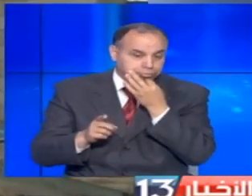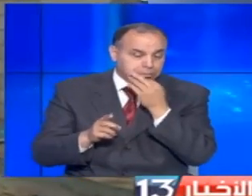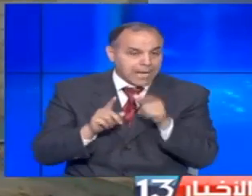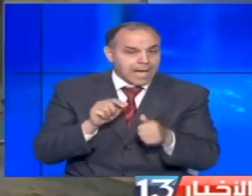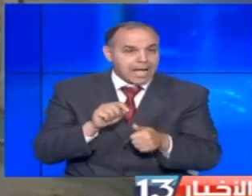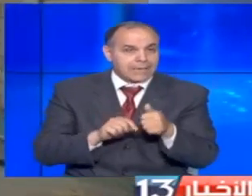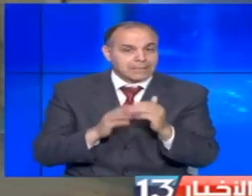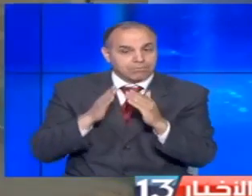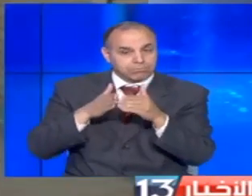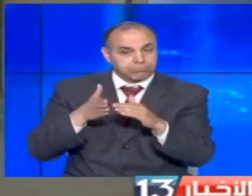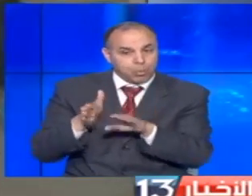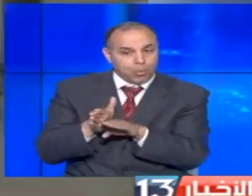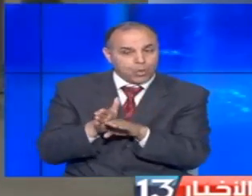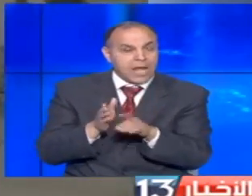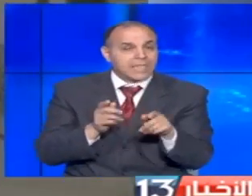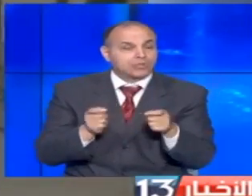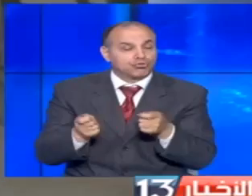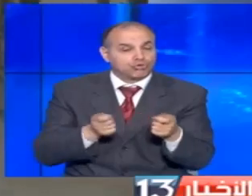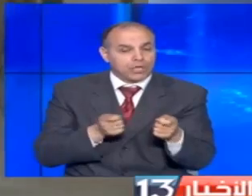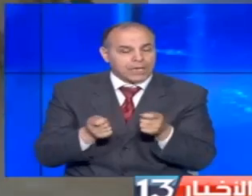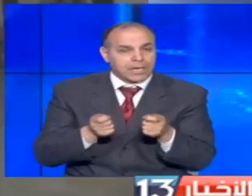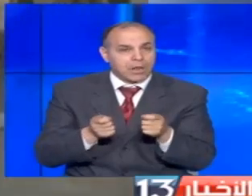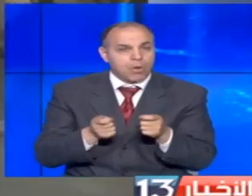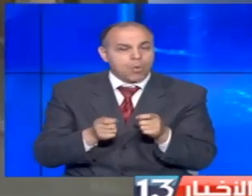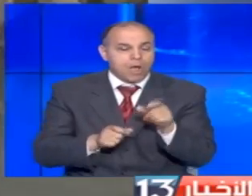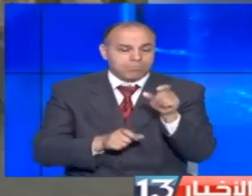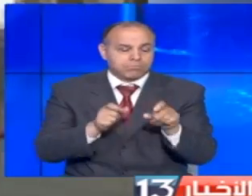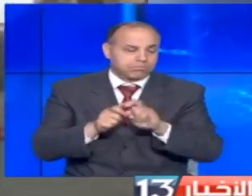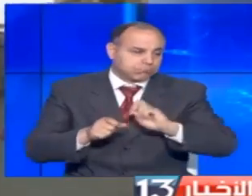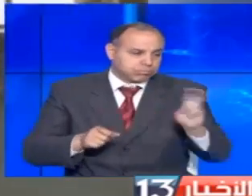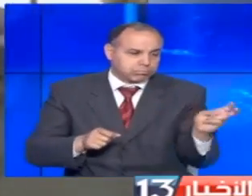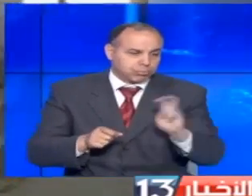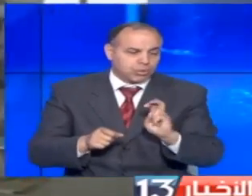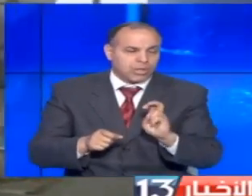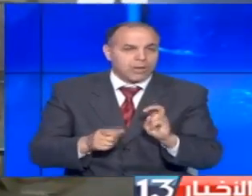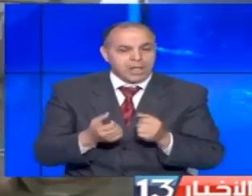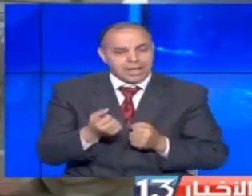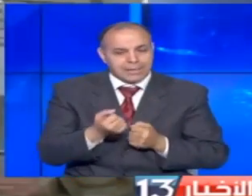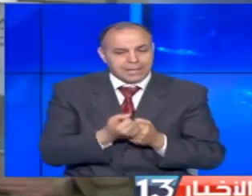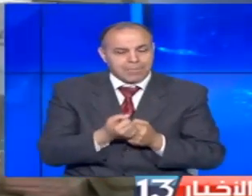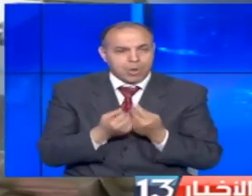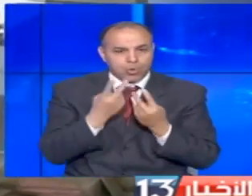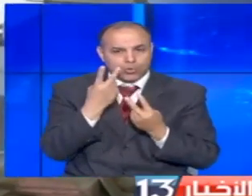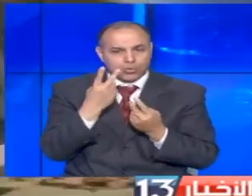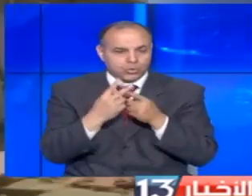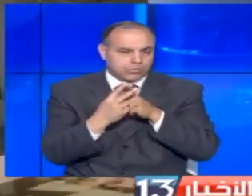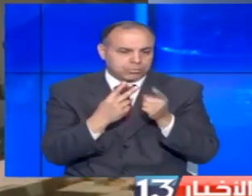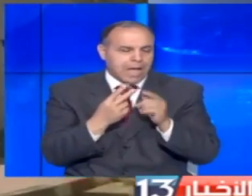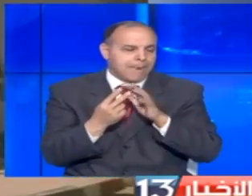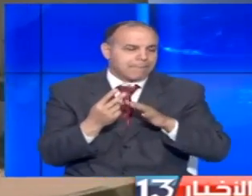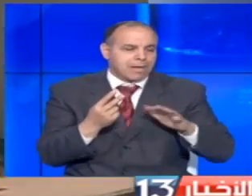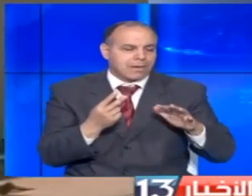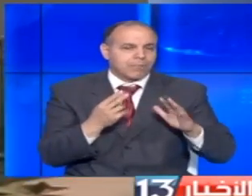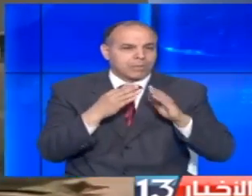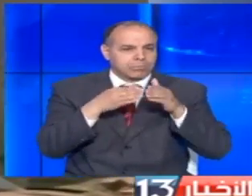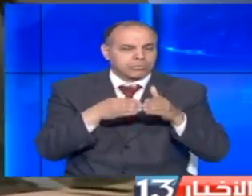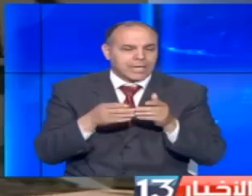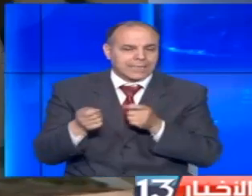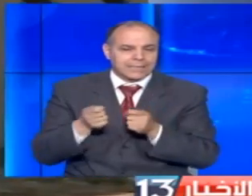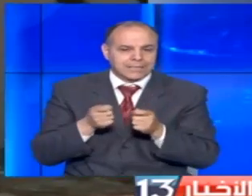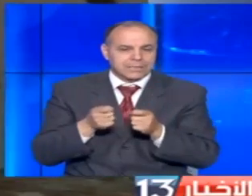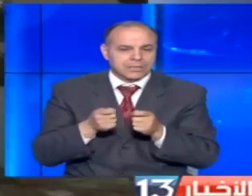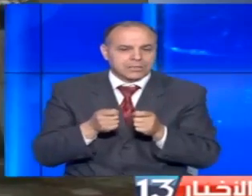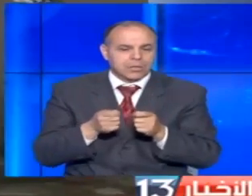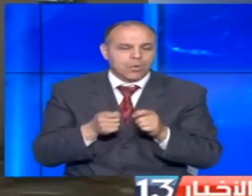افضل للميناء تجاريا ولنقل المسافرين بدعم الخطين البحريين التجاري